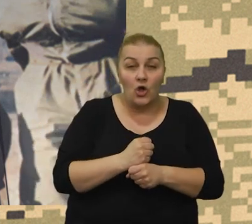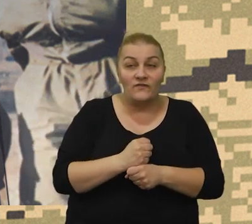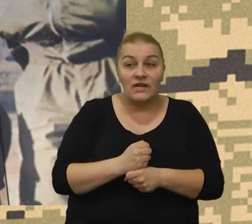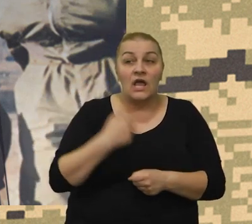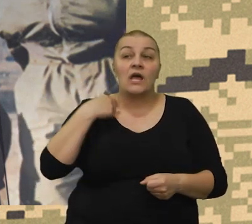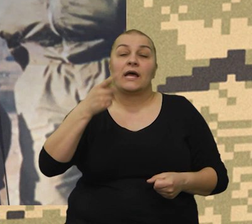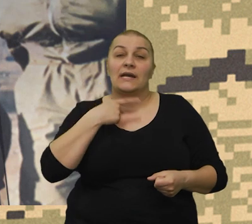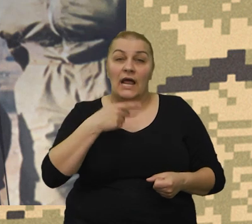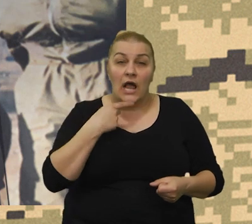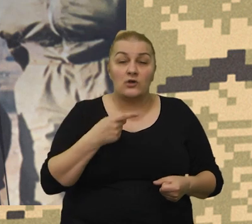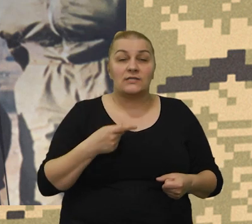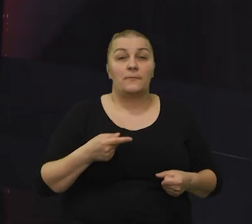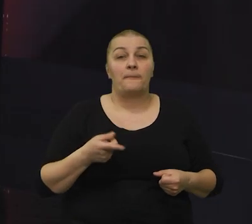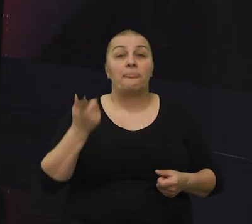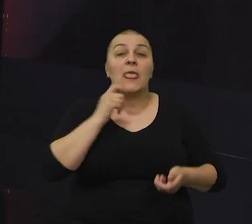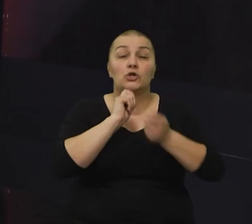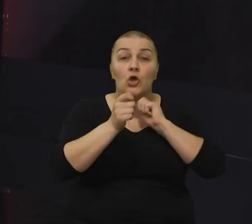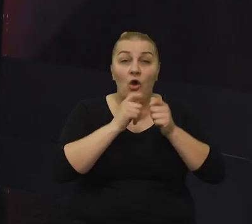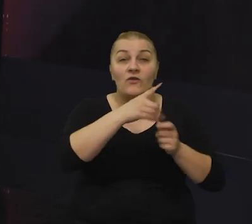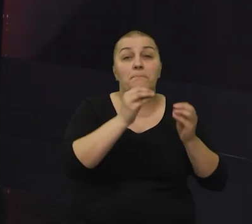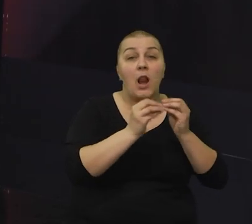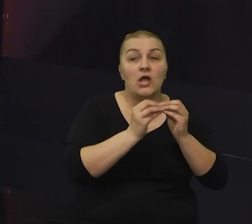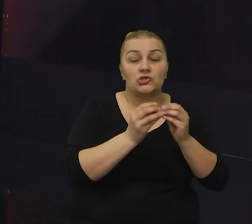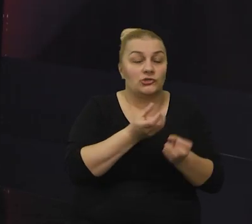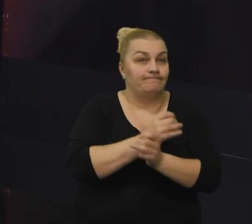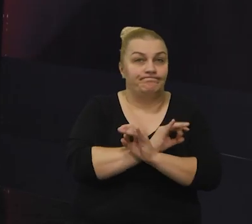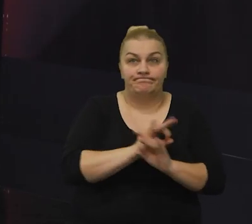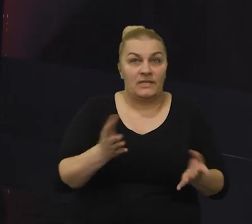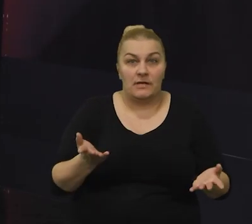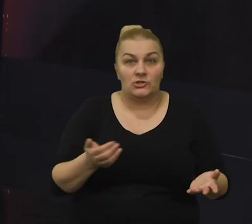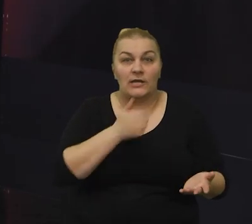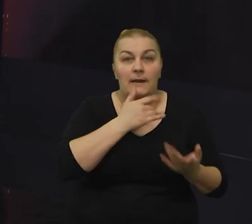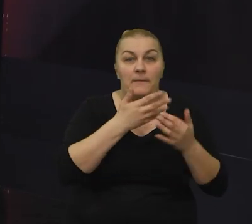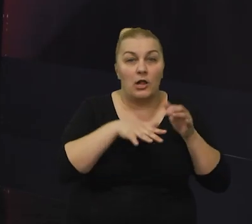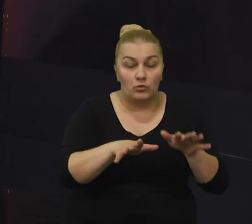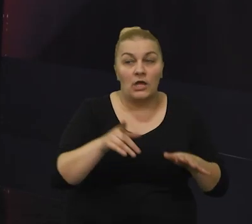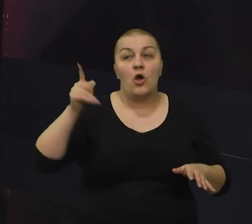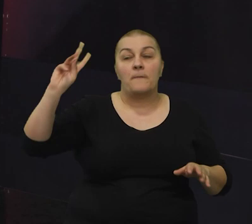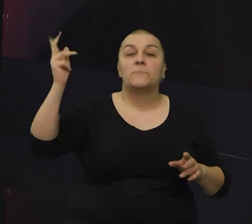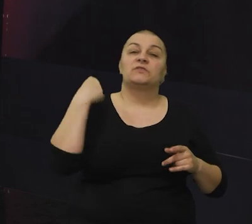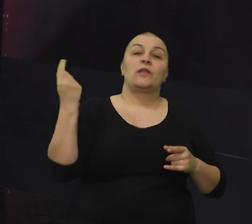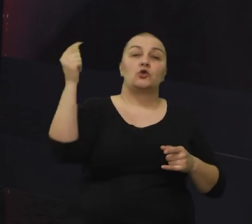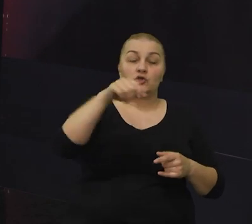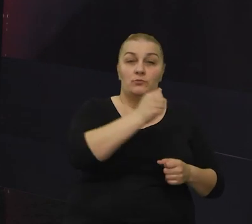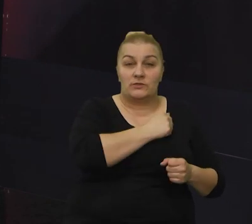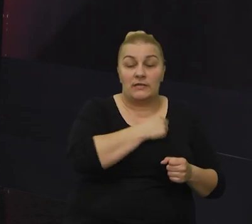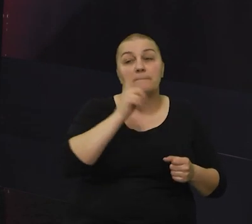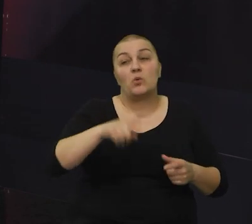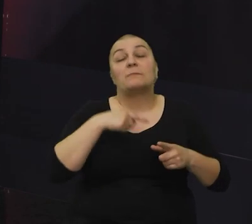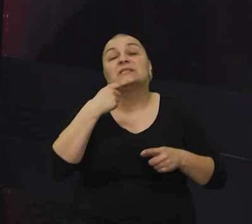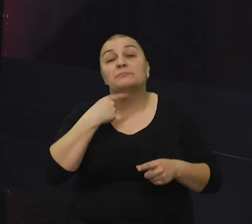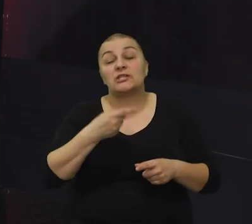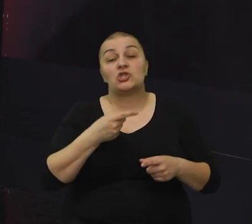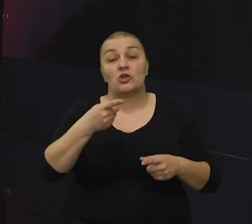Gotovinu i rekao, od onog dogovora sa Blaški nema ništa, i on mi je rekao da dođem u Split. Ja moram ispričati